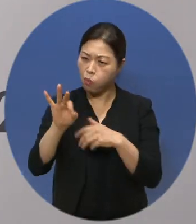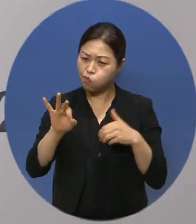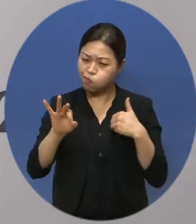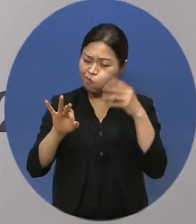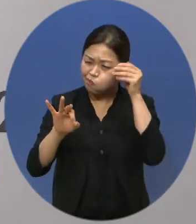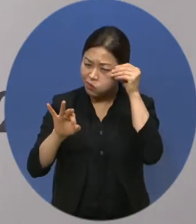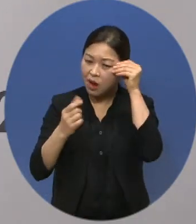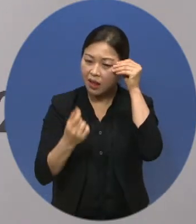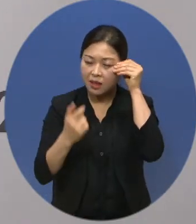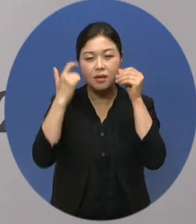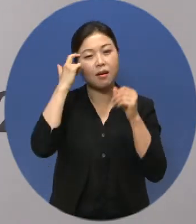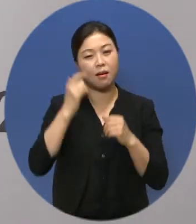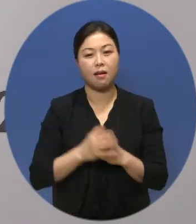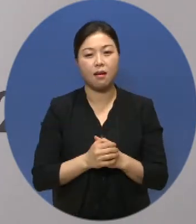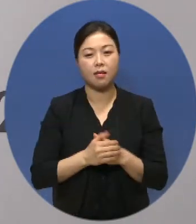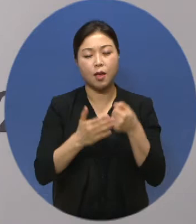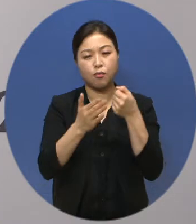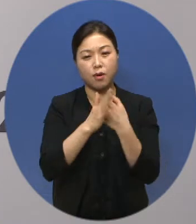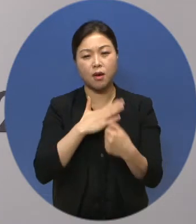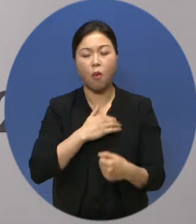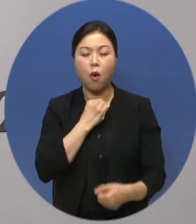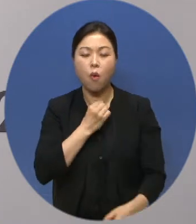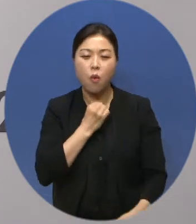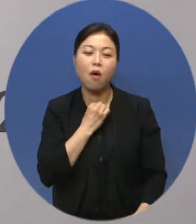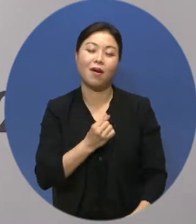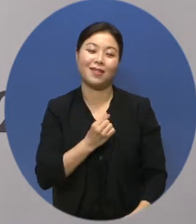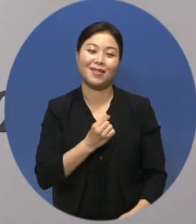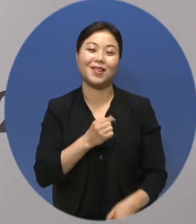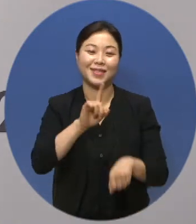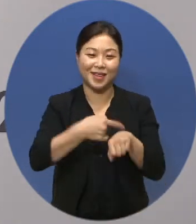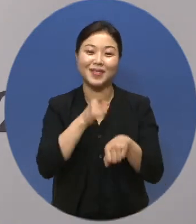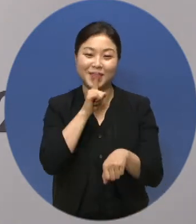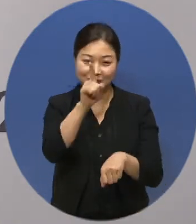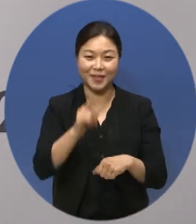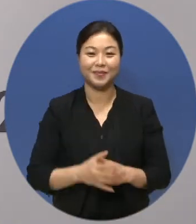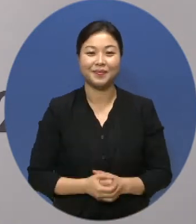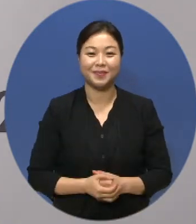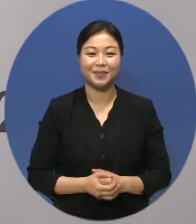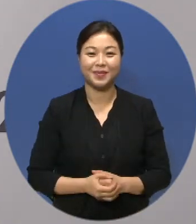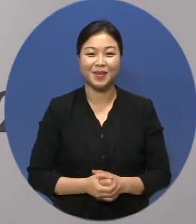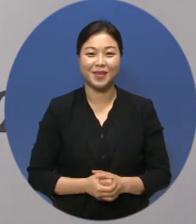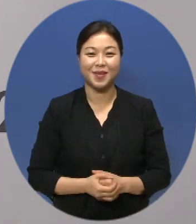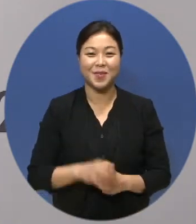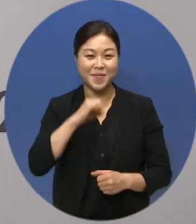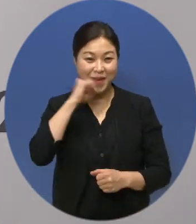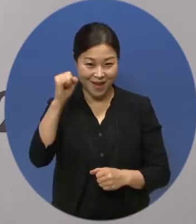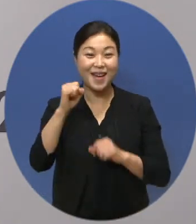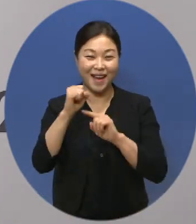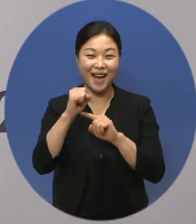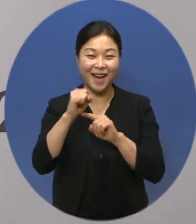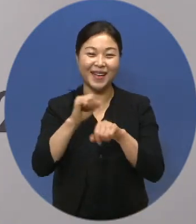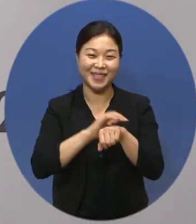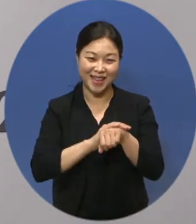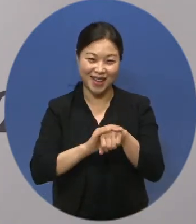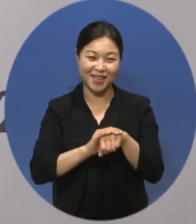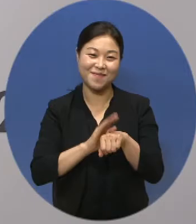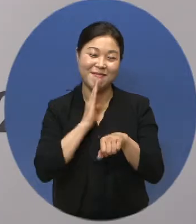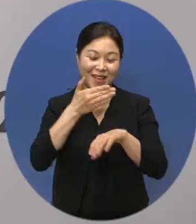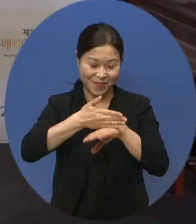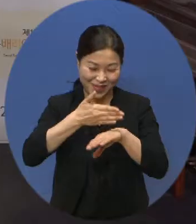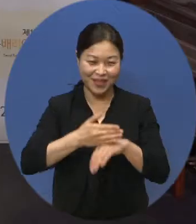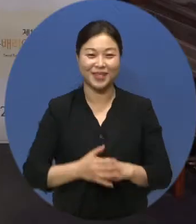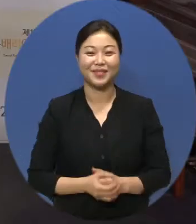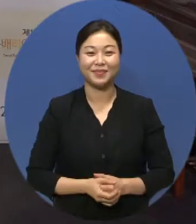생각을 해서 무조건 하고 싶다라고 생각을 해서 지원을 했고 운 좋게 여기까지 오게 되어가지고 네, 감사한 마음으로